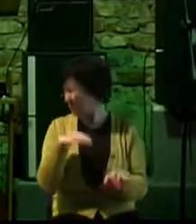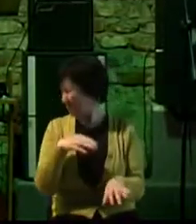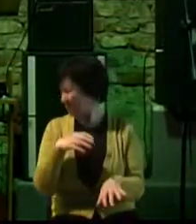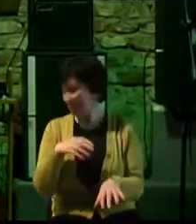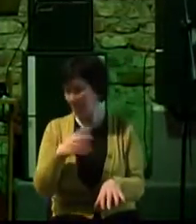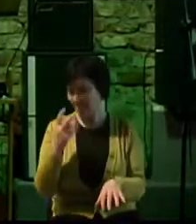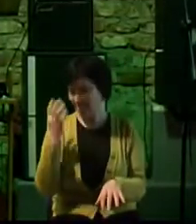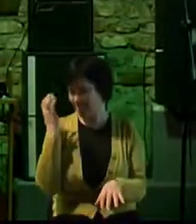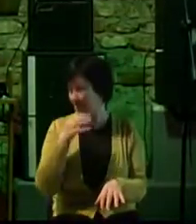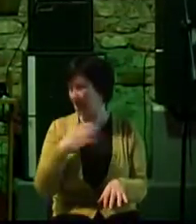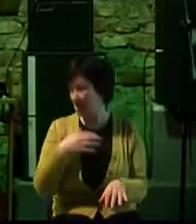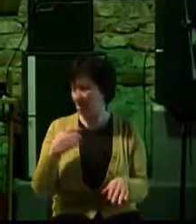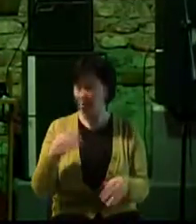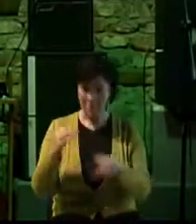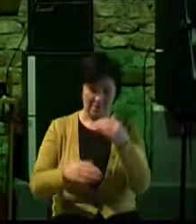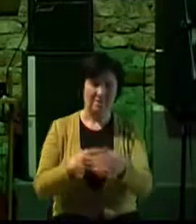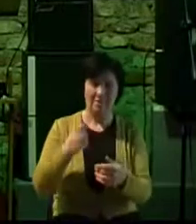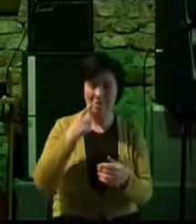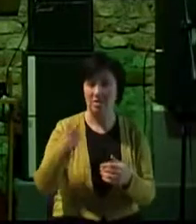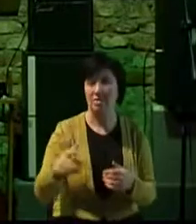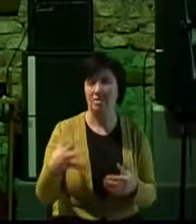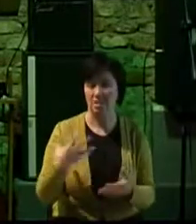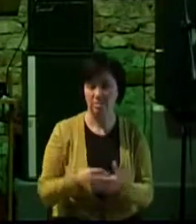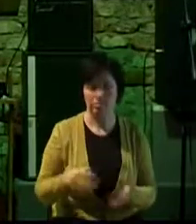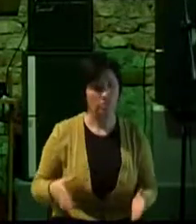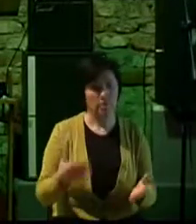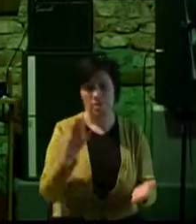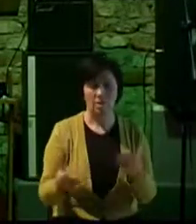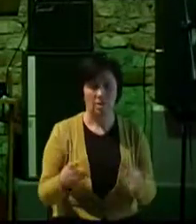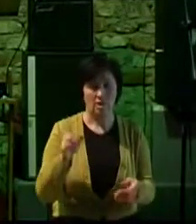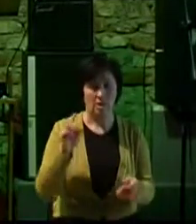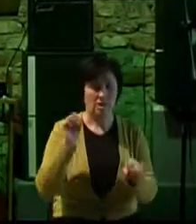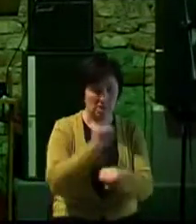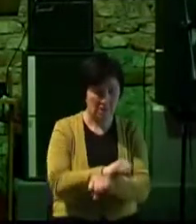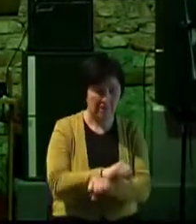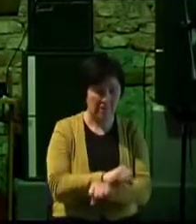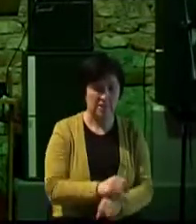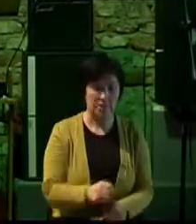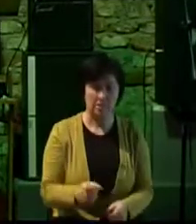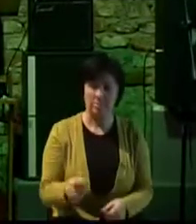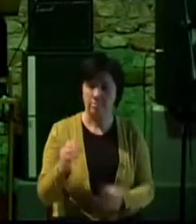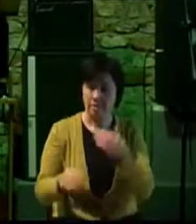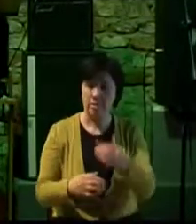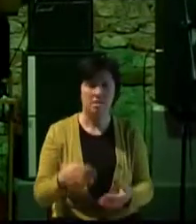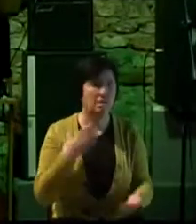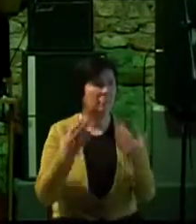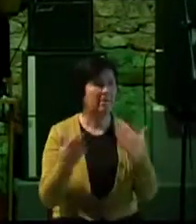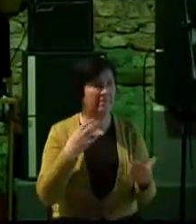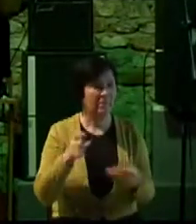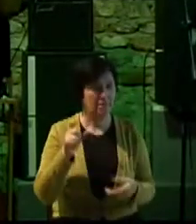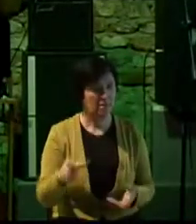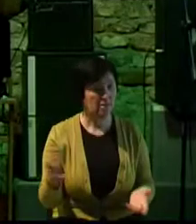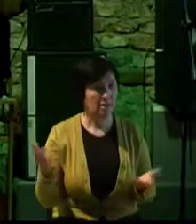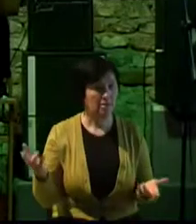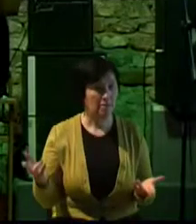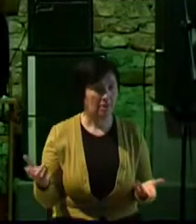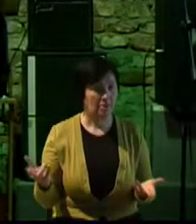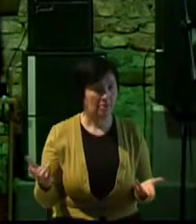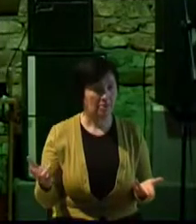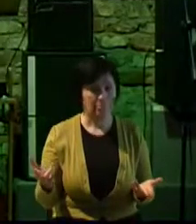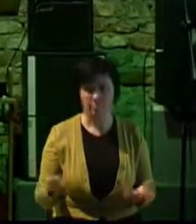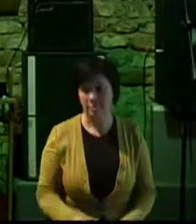замечаю, и идти дальше своим путем, либо я должен остановиться и подойти к этому брату, чтобы поговорить с ним?